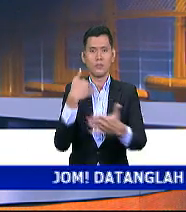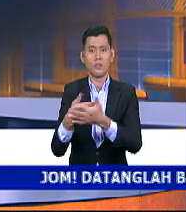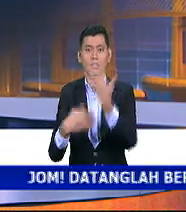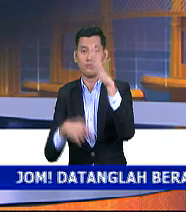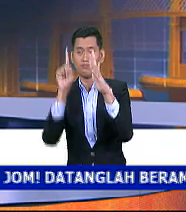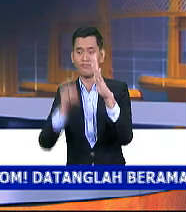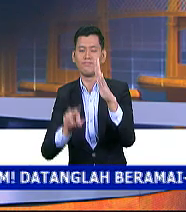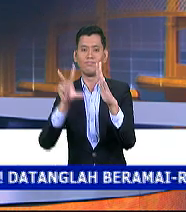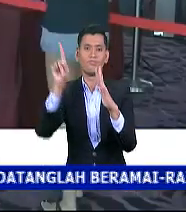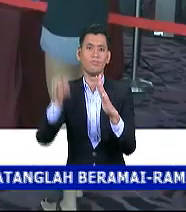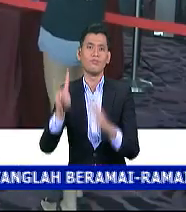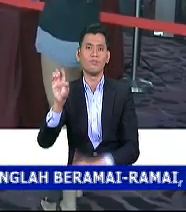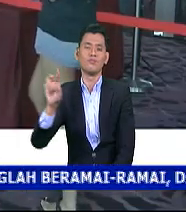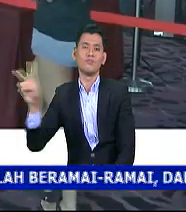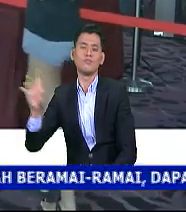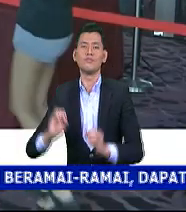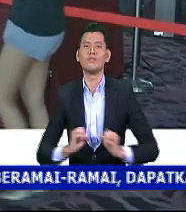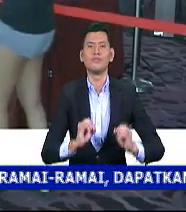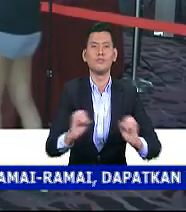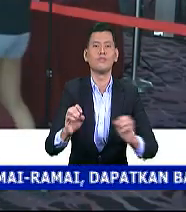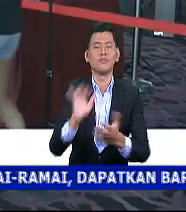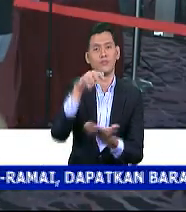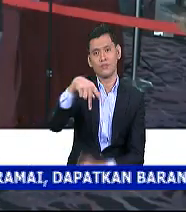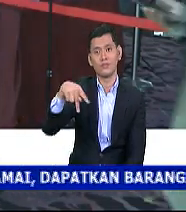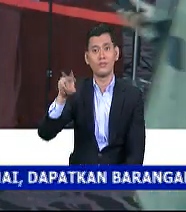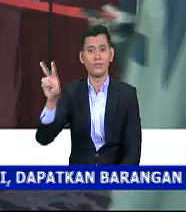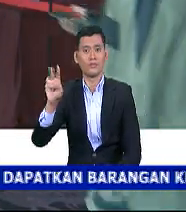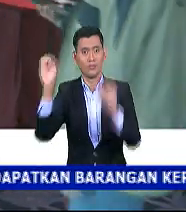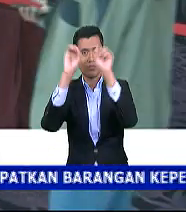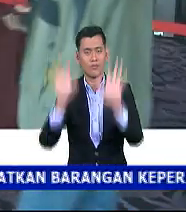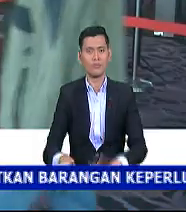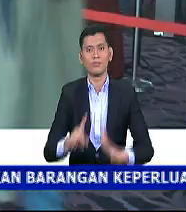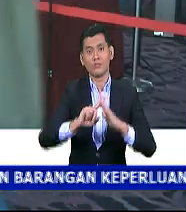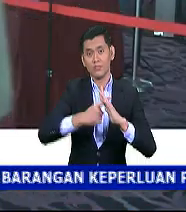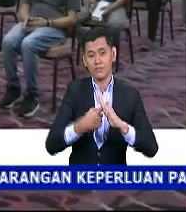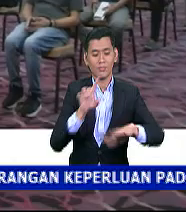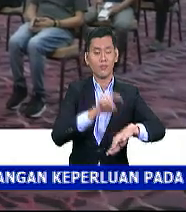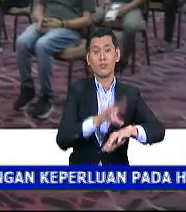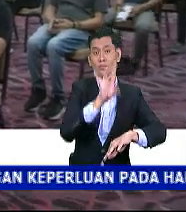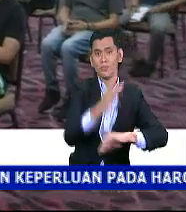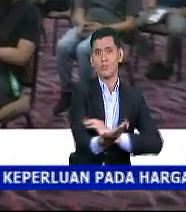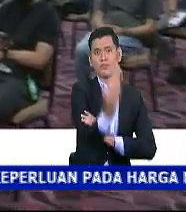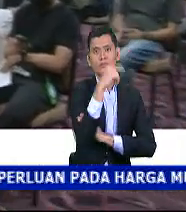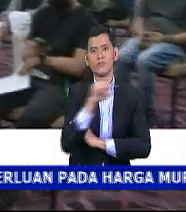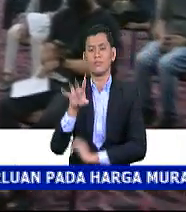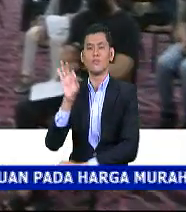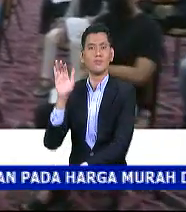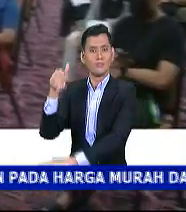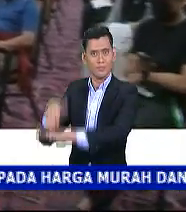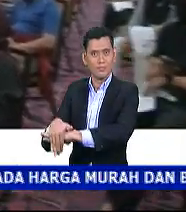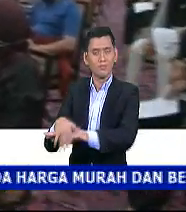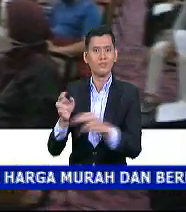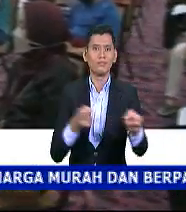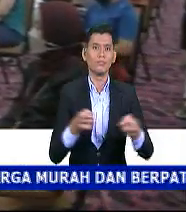2022. Operasi PPV IDCC Shah Alam bermula 8 pagi hingga 9 malam. Menurut pengurus